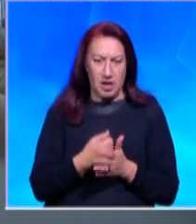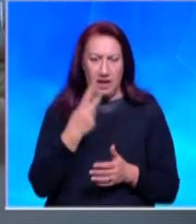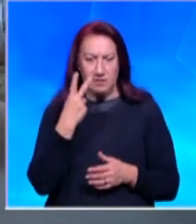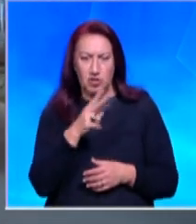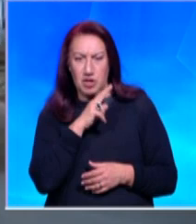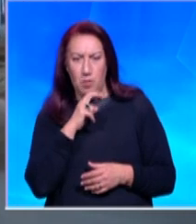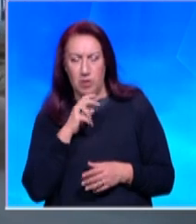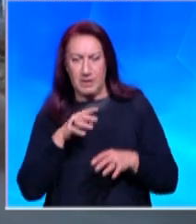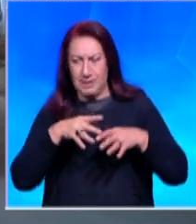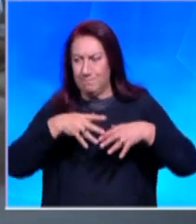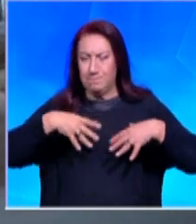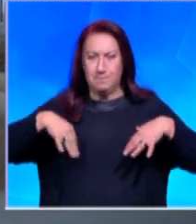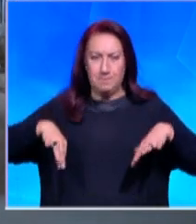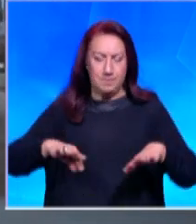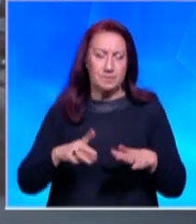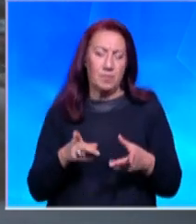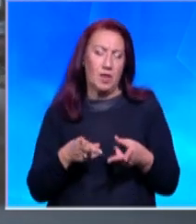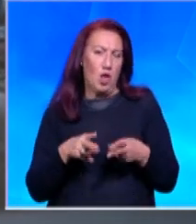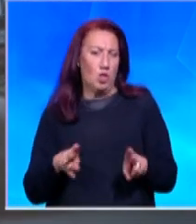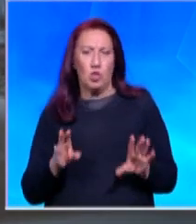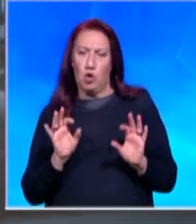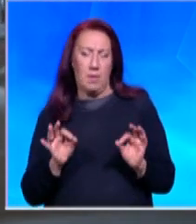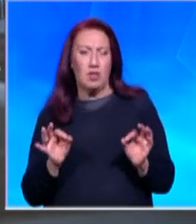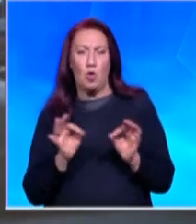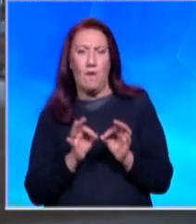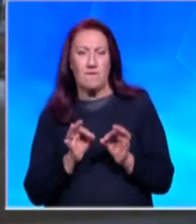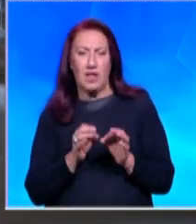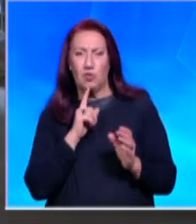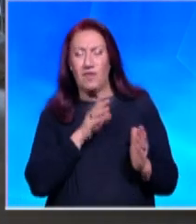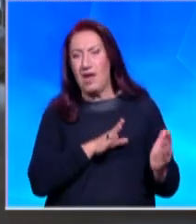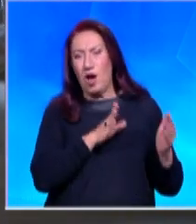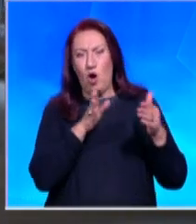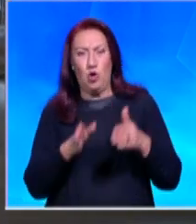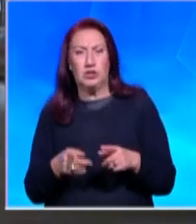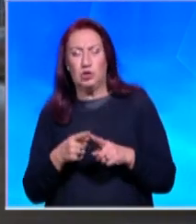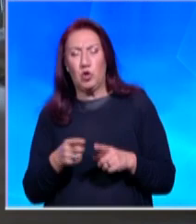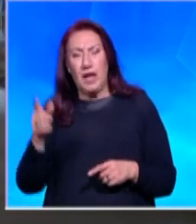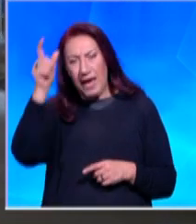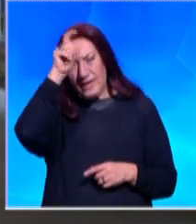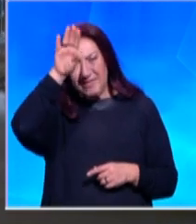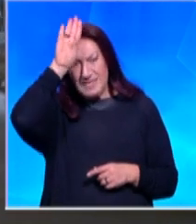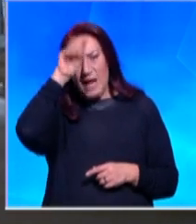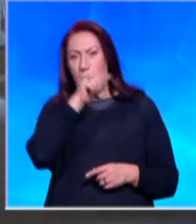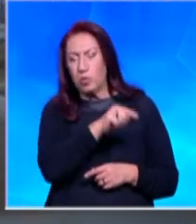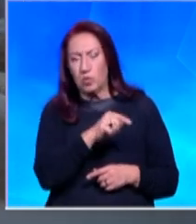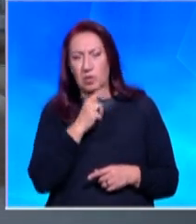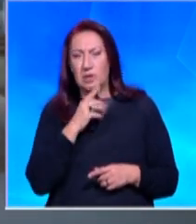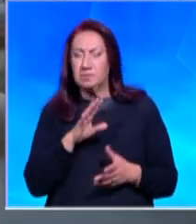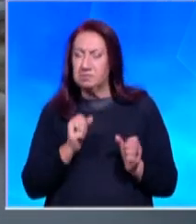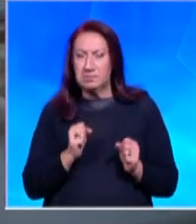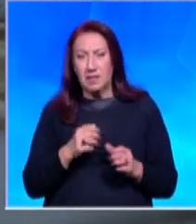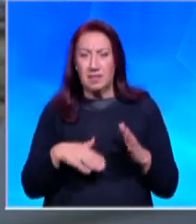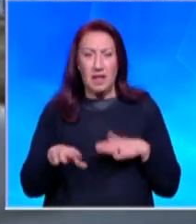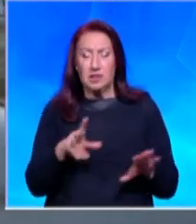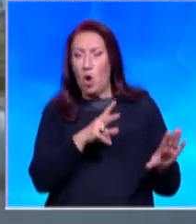съвсем нормално, предвид факта, че феновете на гостуващия отбор от Истанбул са изключително пламенни. Повече от 800 се очаква да бъдат